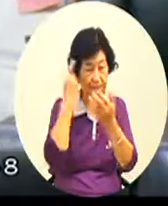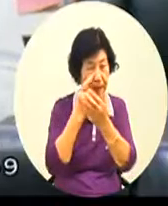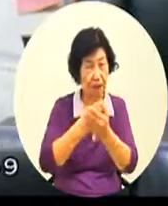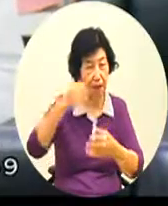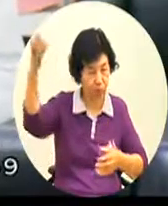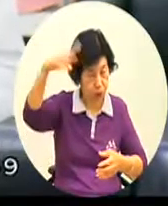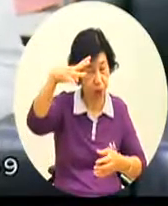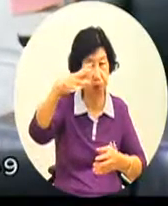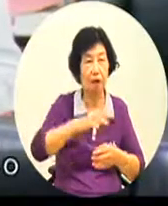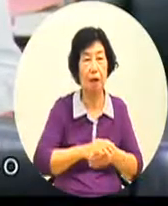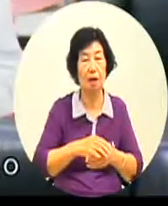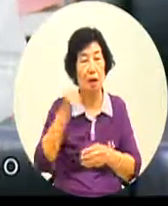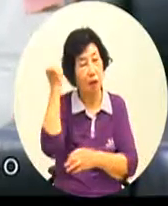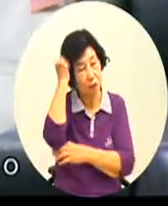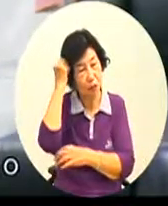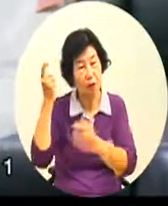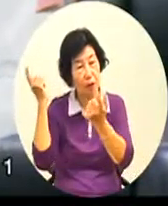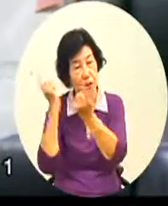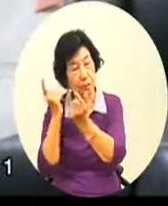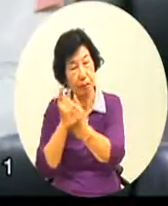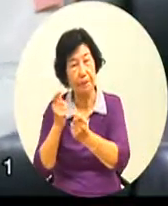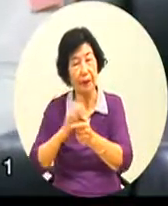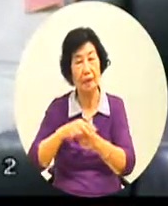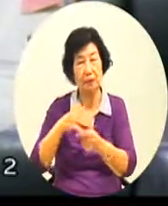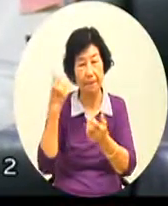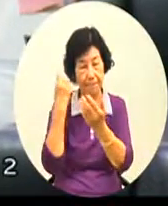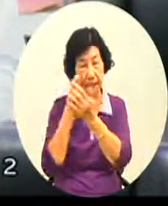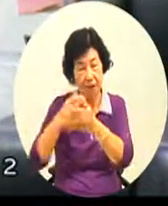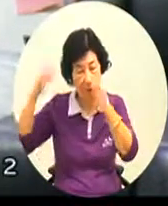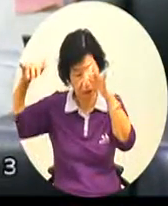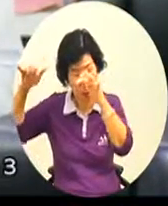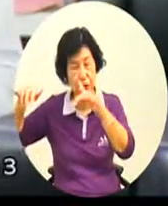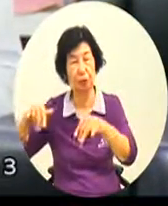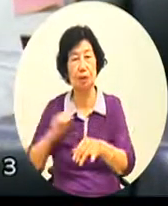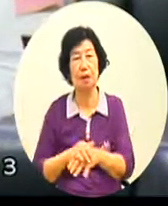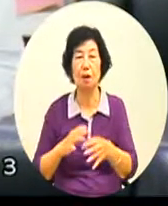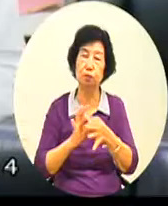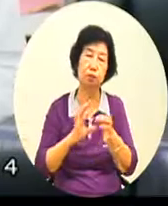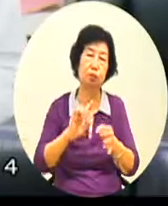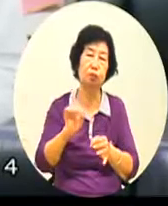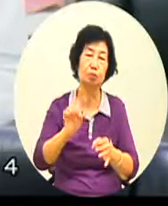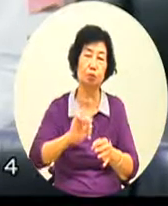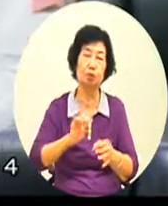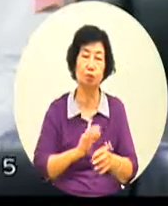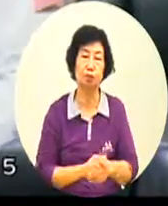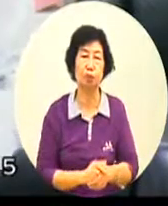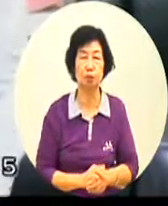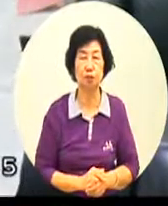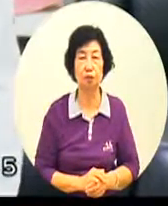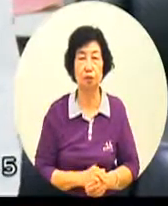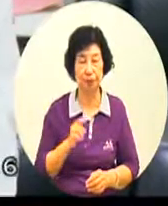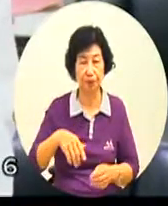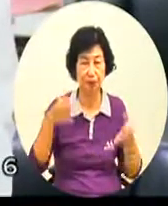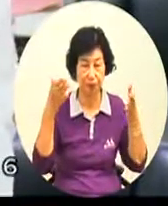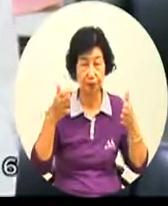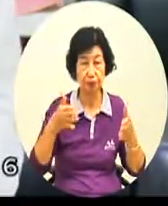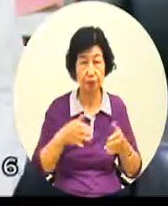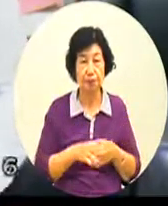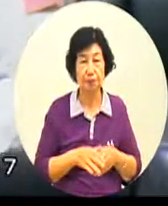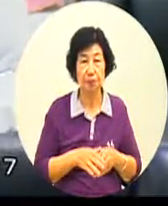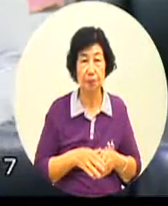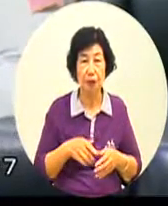上大家比较长寿？这有点奇怪啊。所以说哈，拜托局长哈，针对这个问题哦，还是